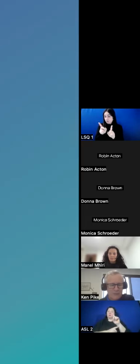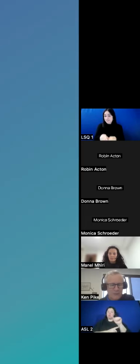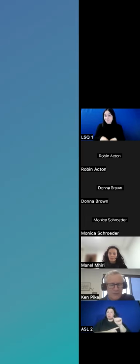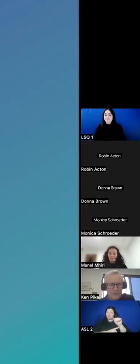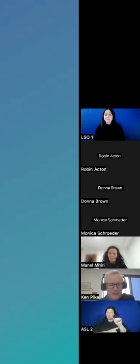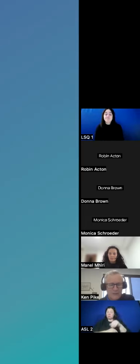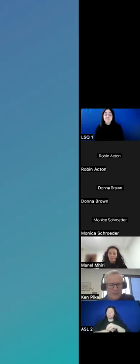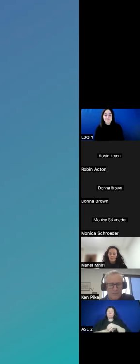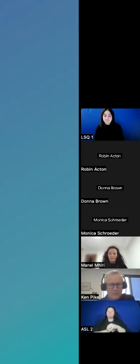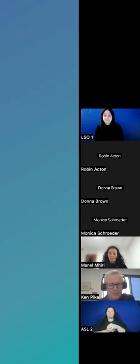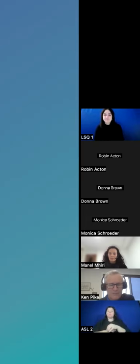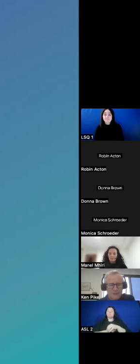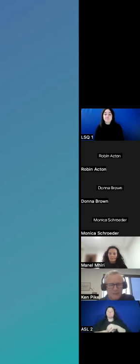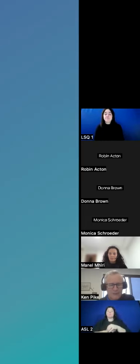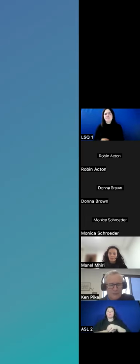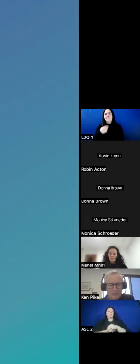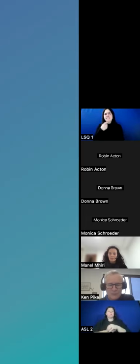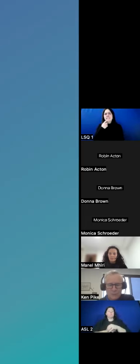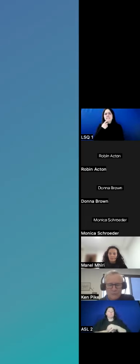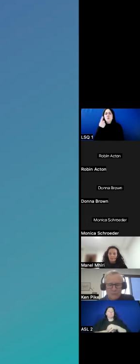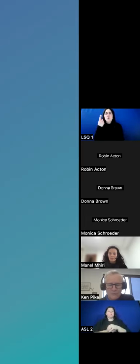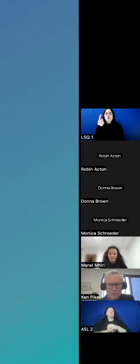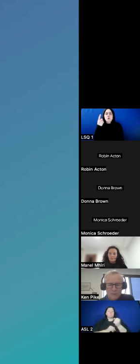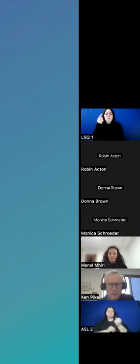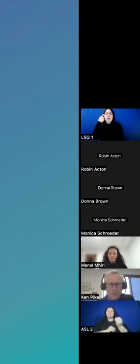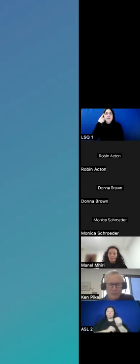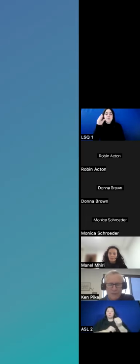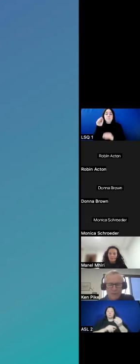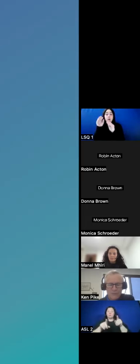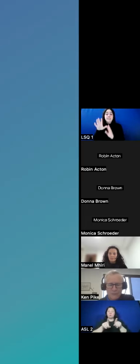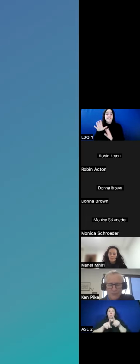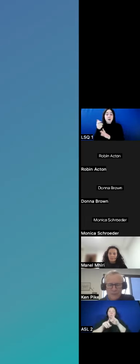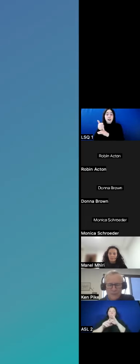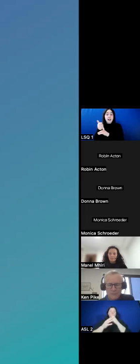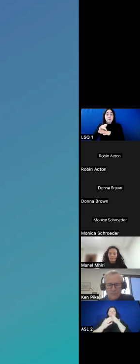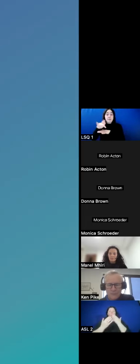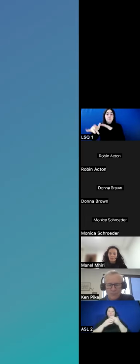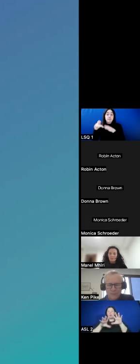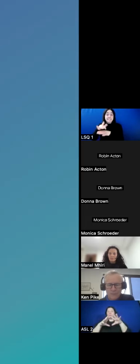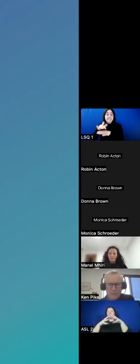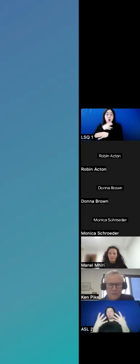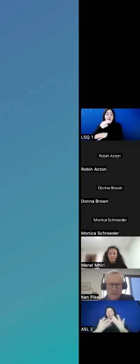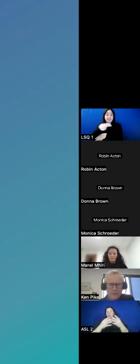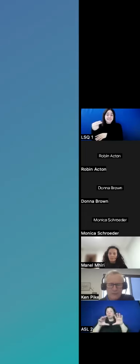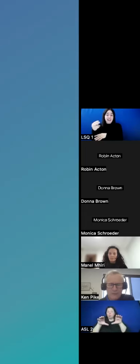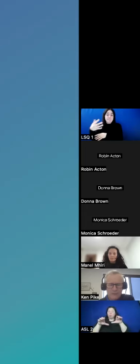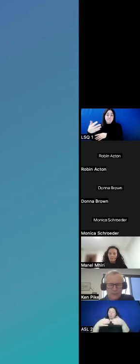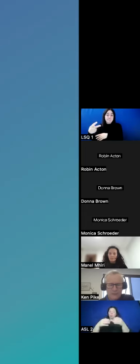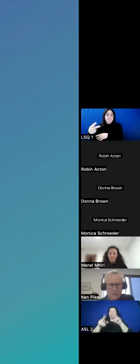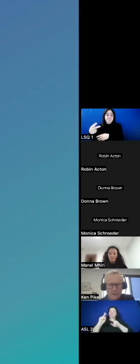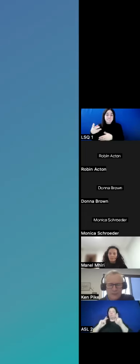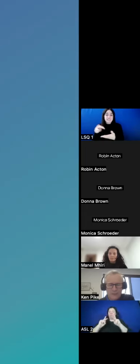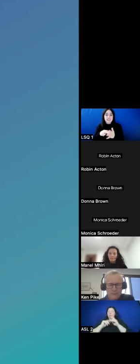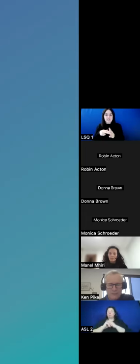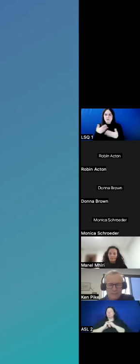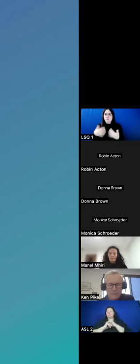entre autres une professeure d'université qui a un handicap. Donc c'était vraiment un bon groupe